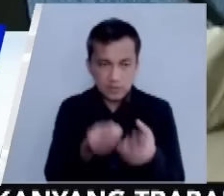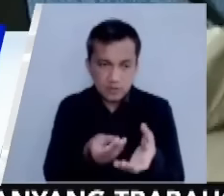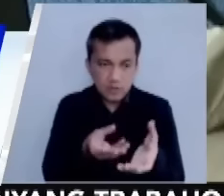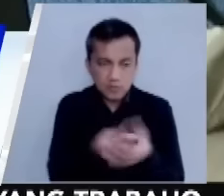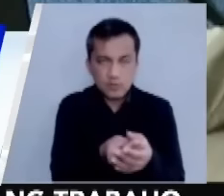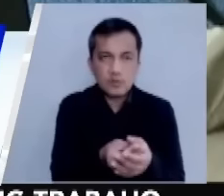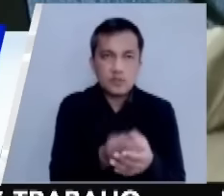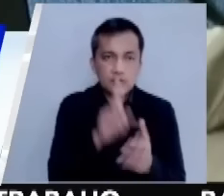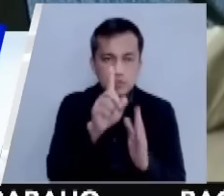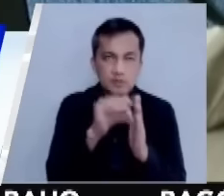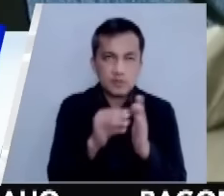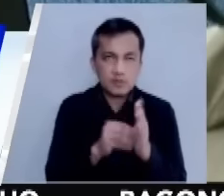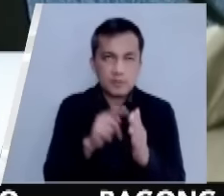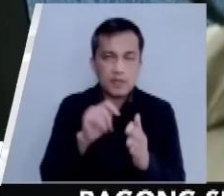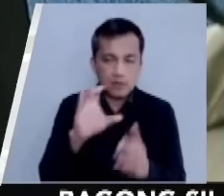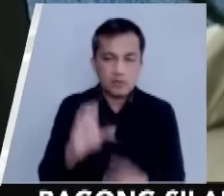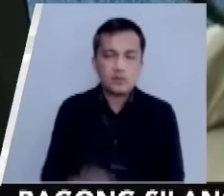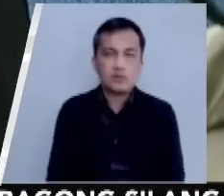taga-PAOK.